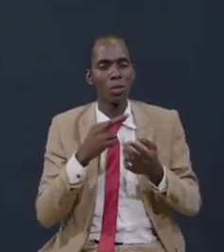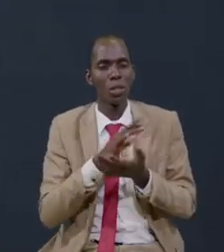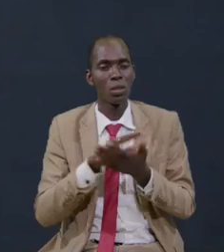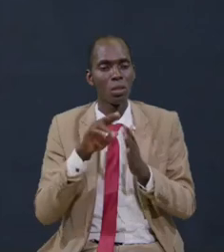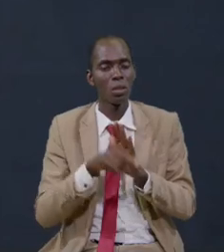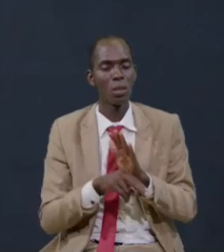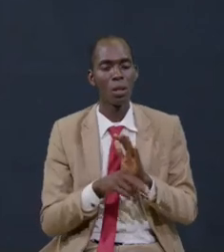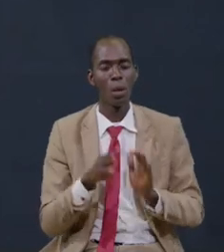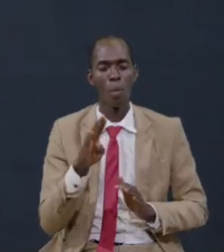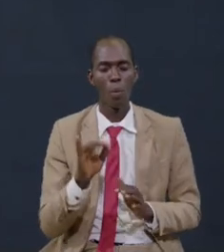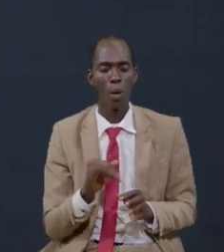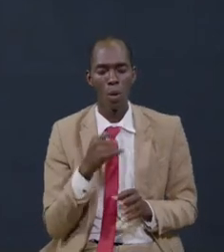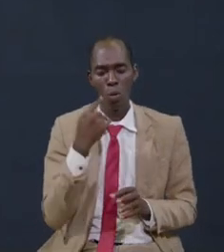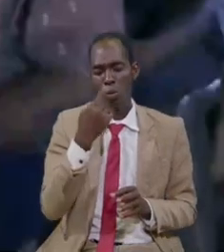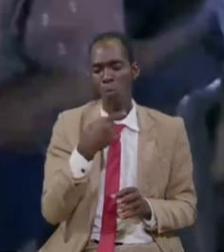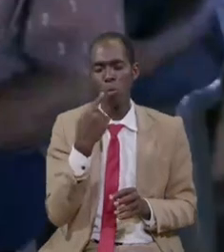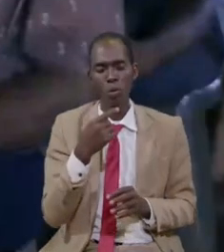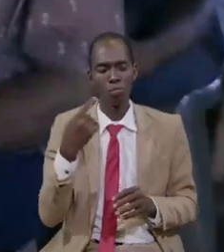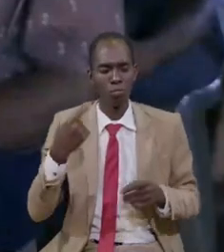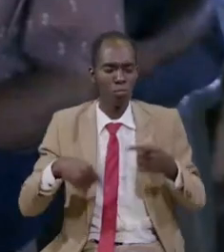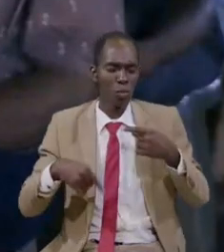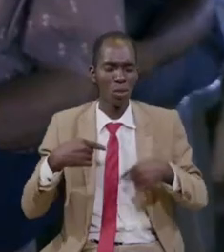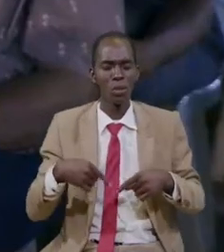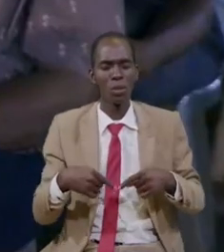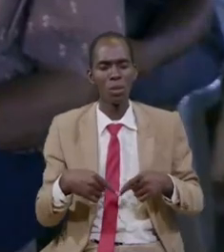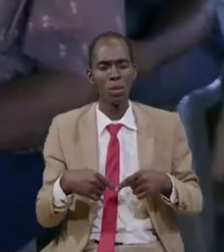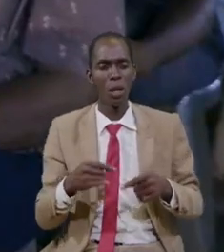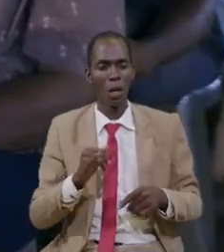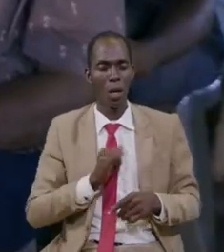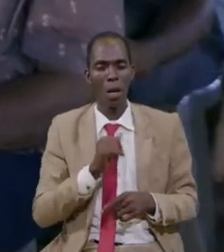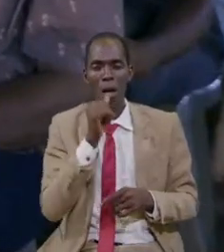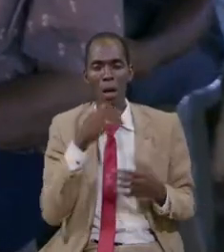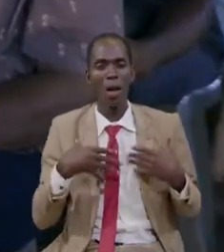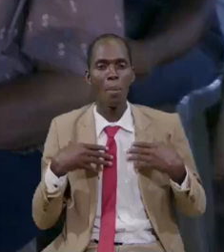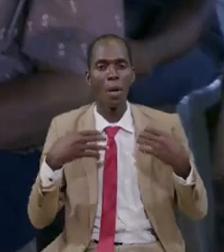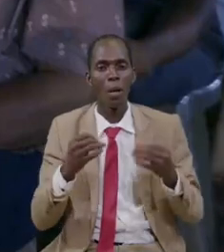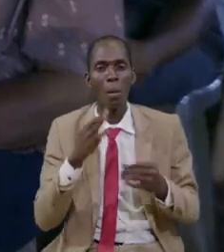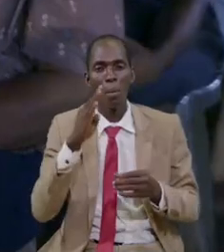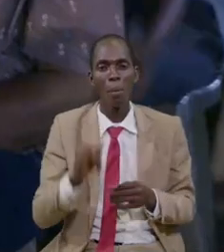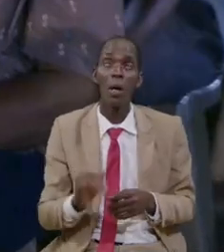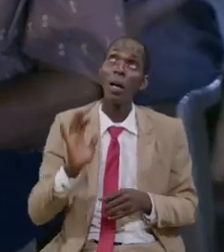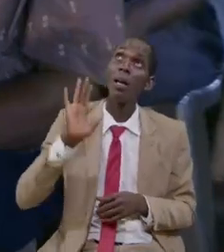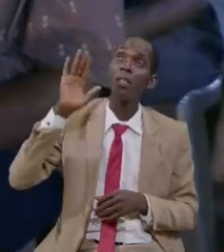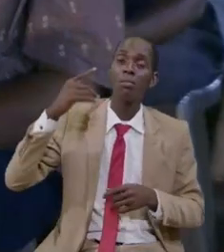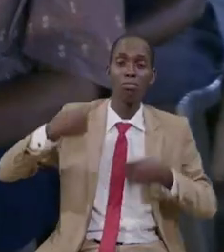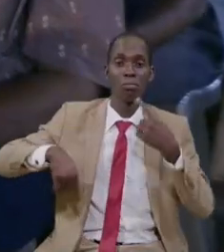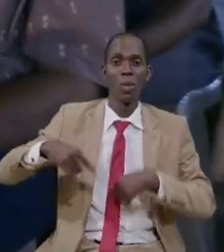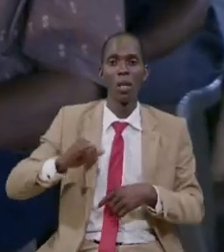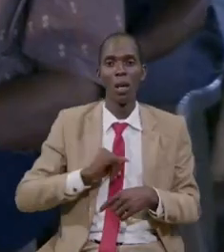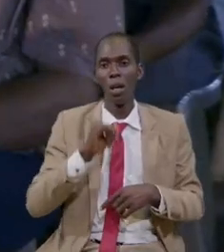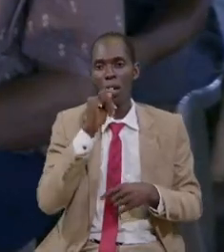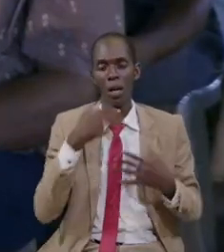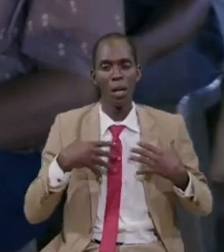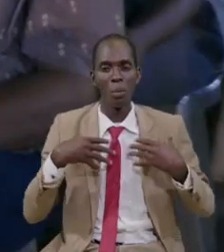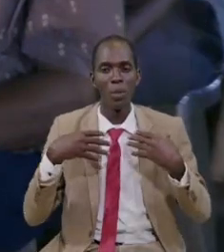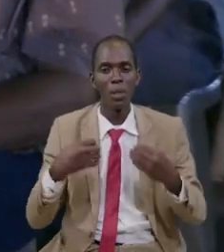maîtrissures duquel, lui par les maîtrissures duquel, lui par les maîtrissures duquel, vous avez été